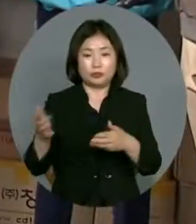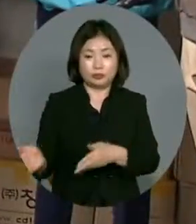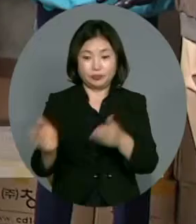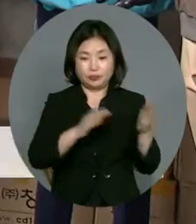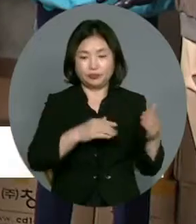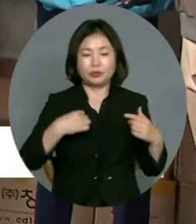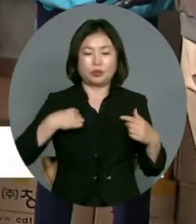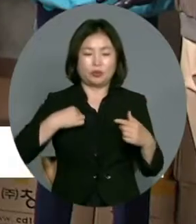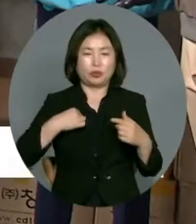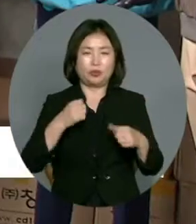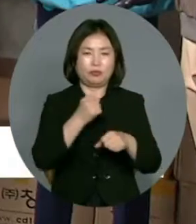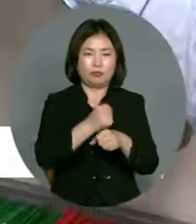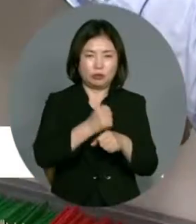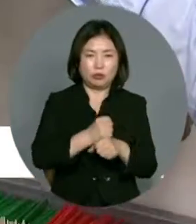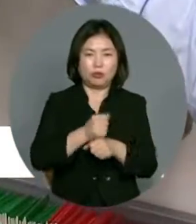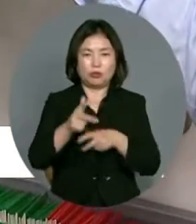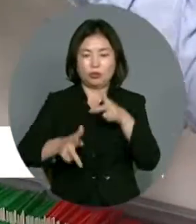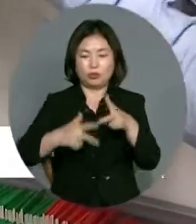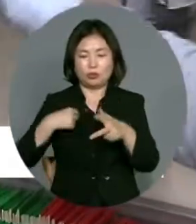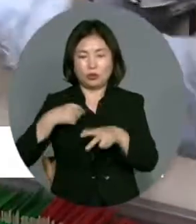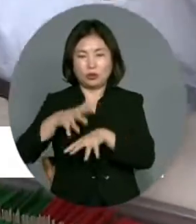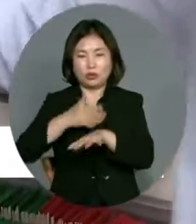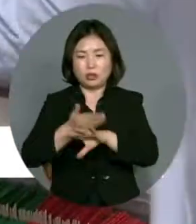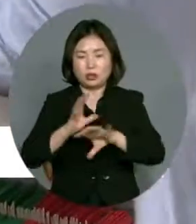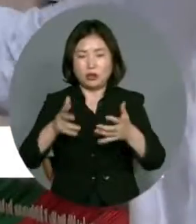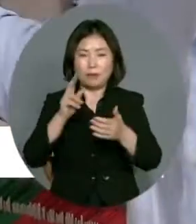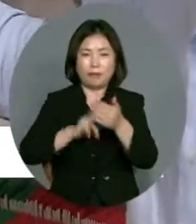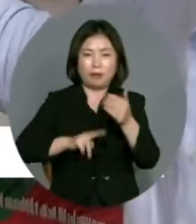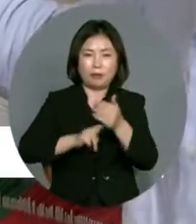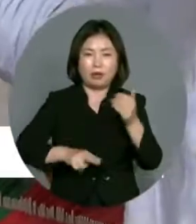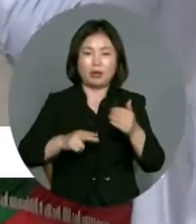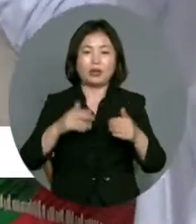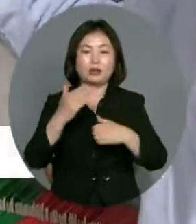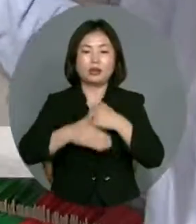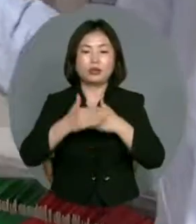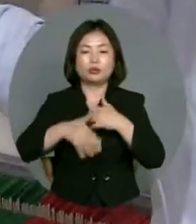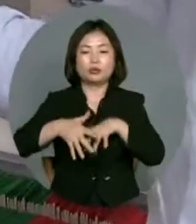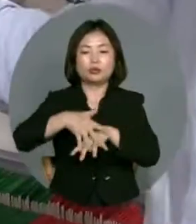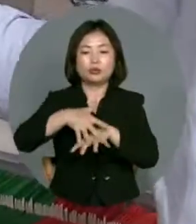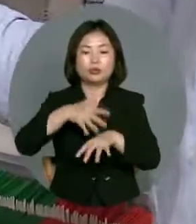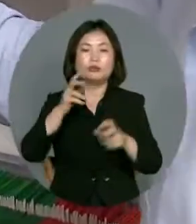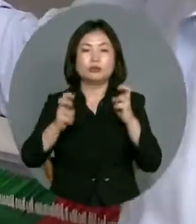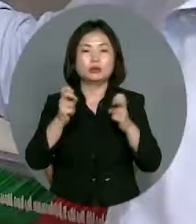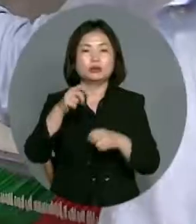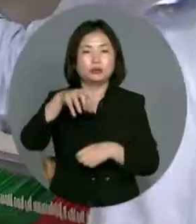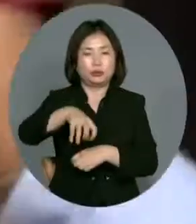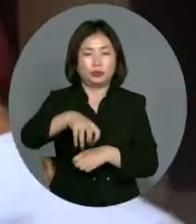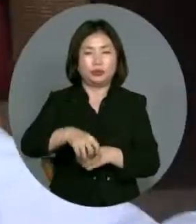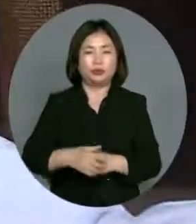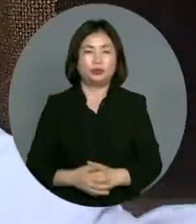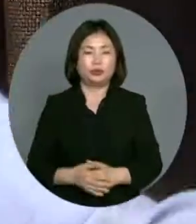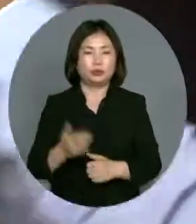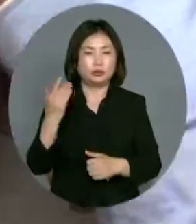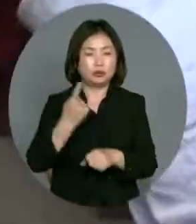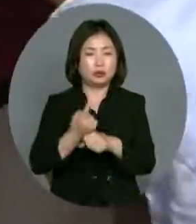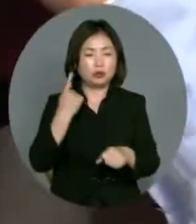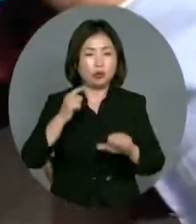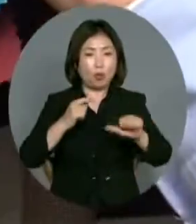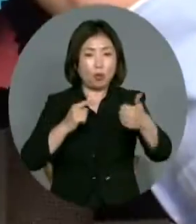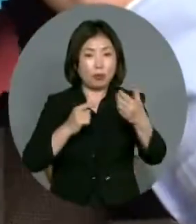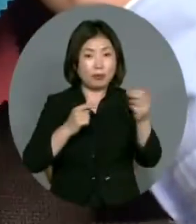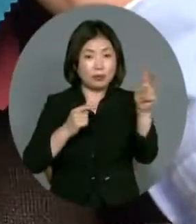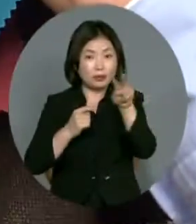스포츠웨어나 산업용 섬유를 제조해 국내와 해외로 판매하는 대구의 한 직물 제조업체입니다. 지난 한해